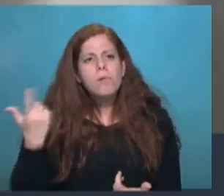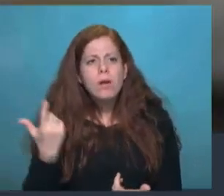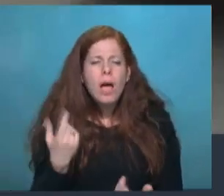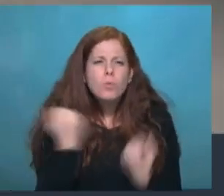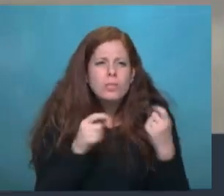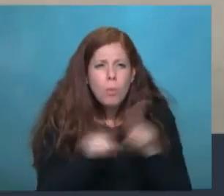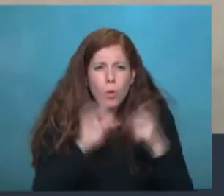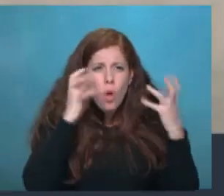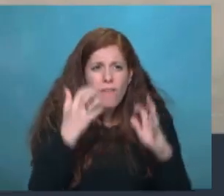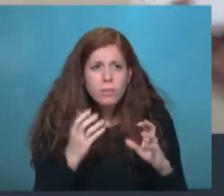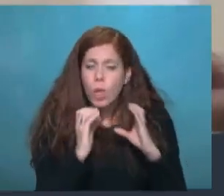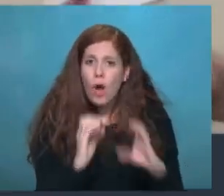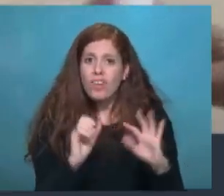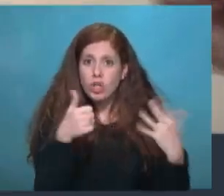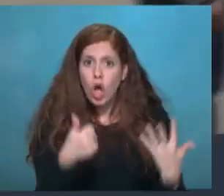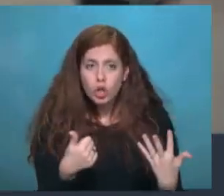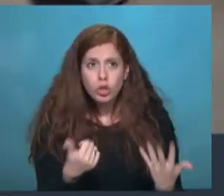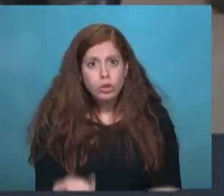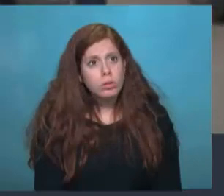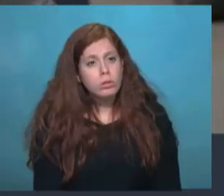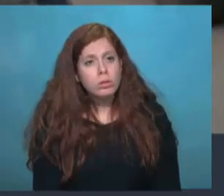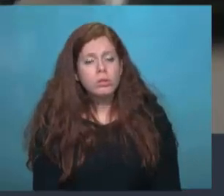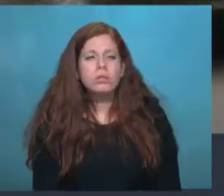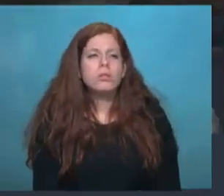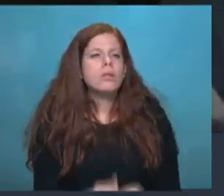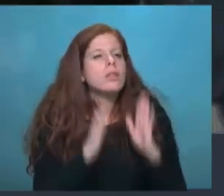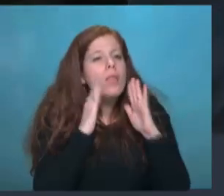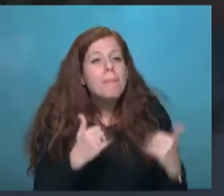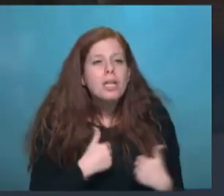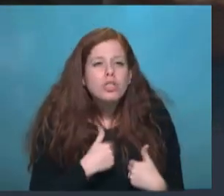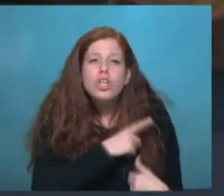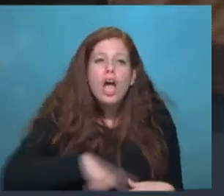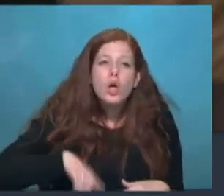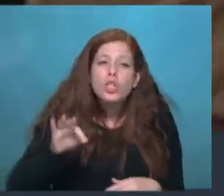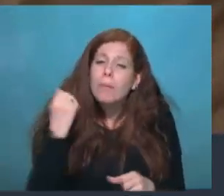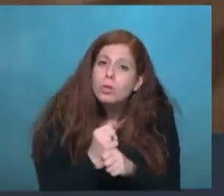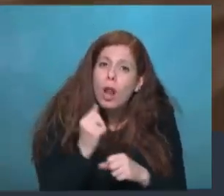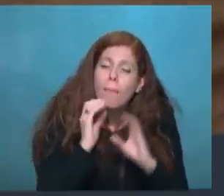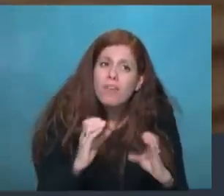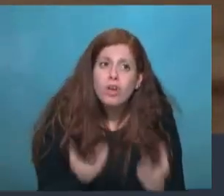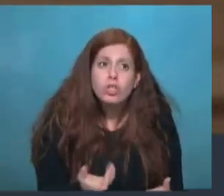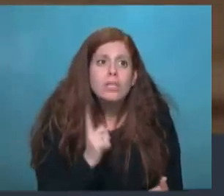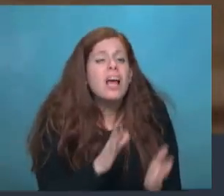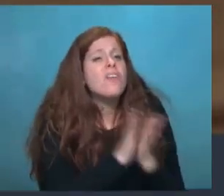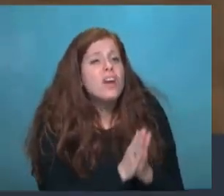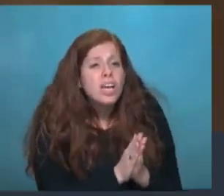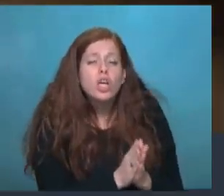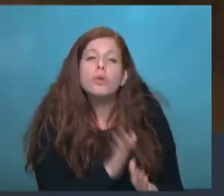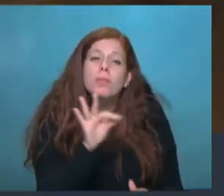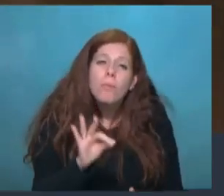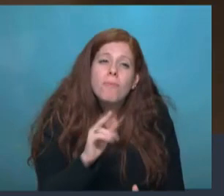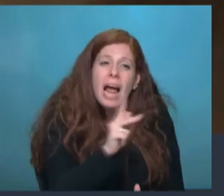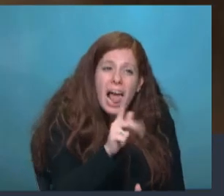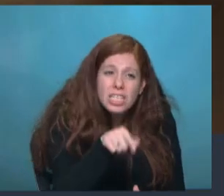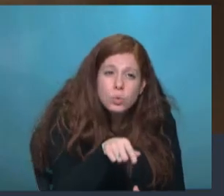זה לא כביש 6 ולא חוצה כביש 6. תאמין לי, צריך לבקש גם מטייבה וגם